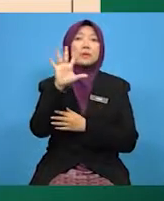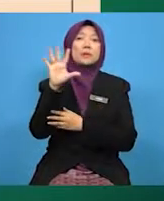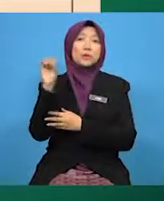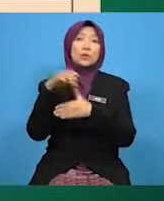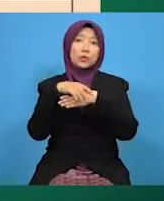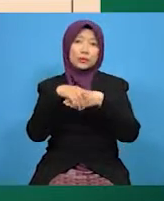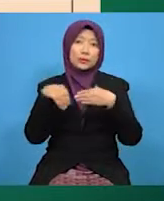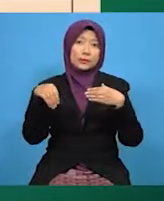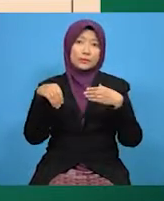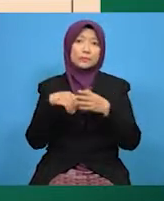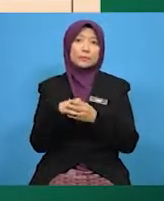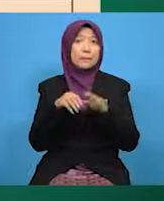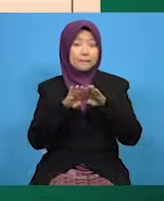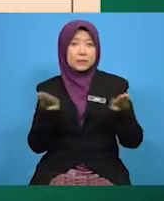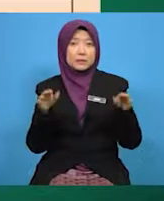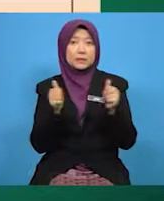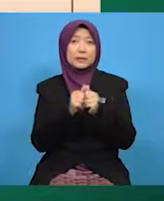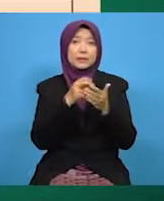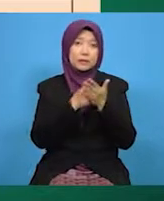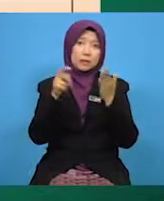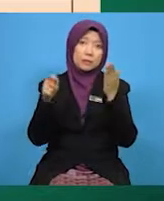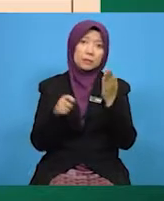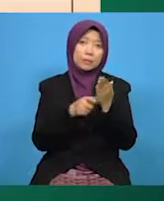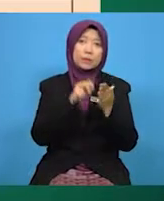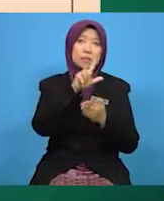RM850 berbanding nilai ditambah